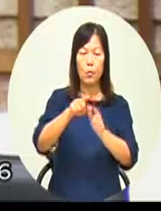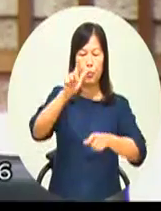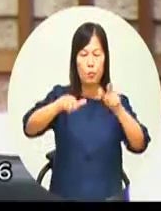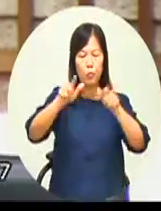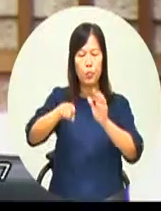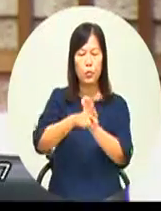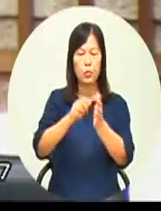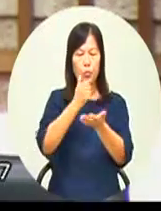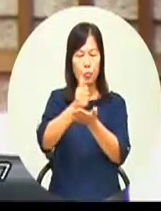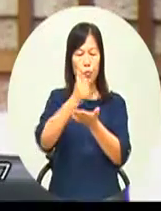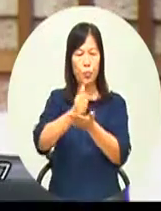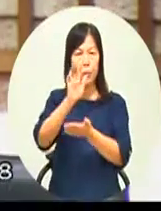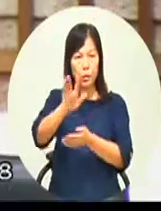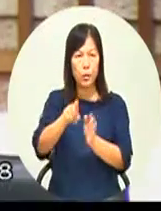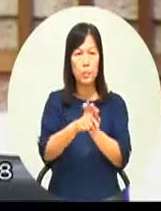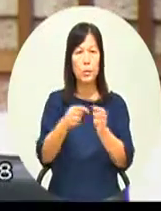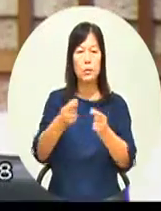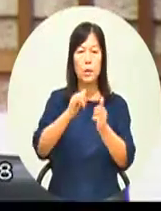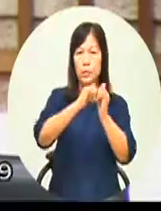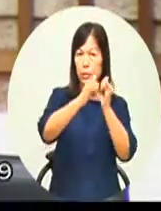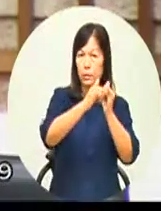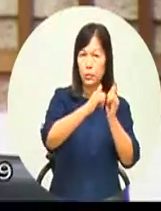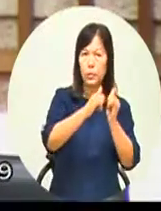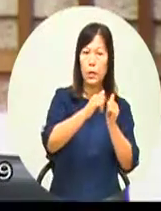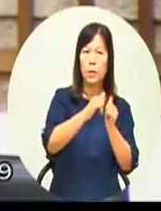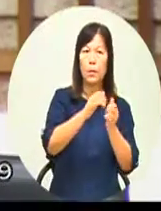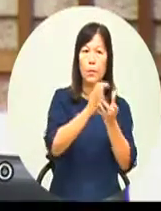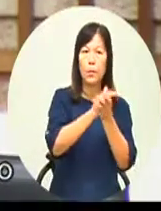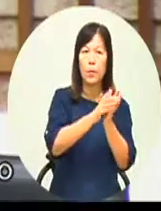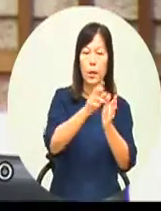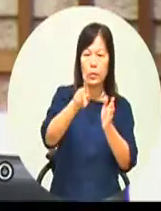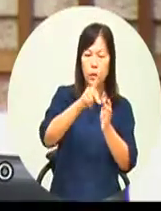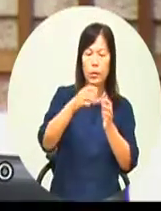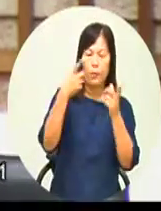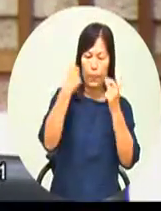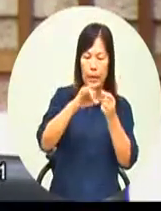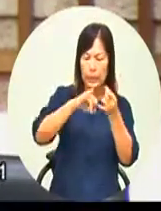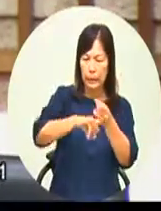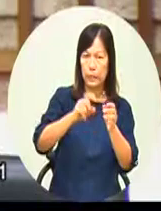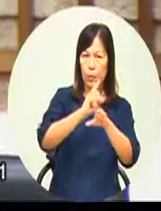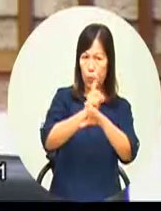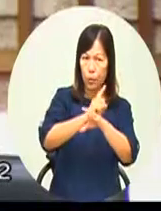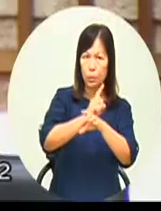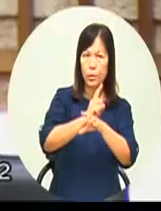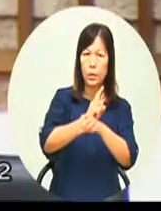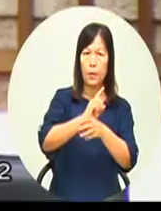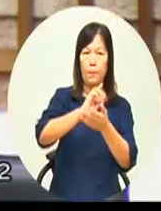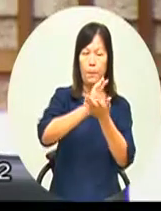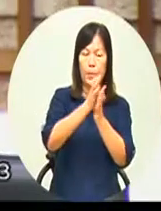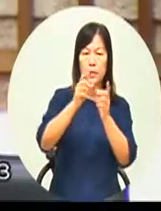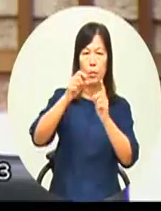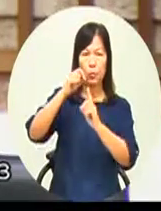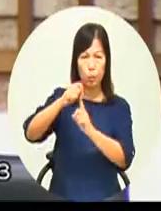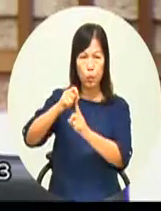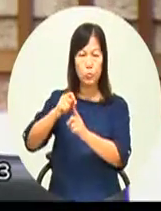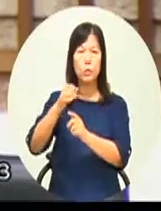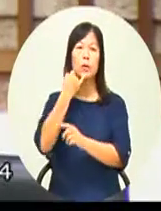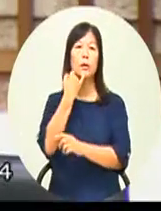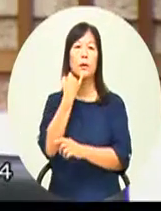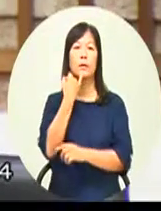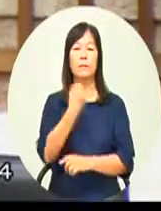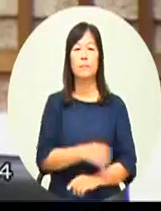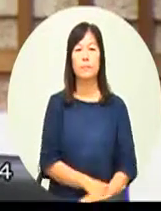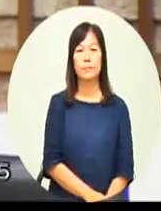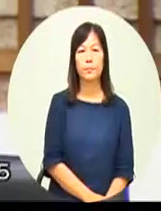哈，就是所谓的市民朋友可以透过预定的计程车来当作公车使用，